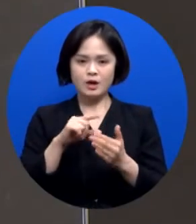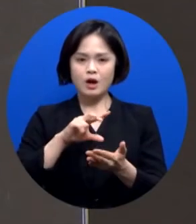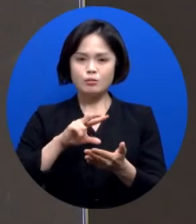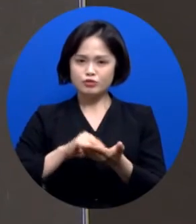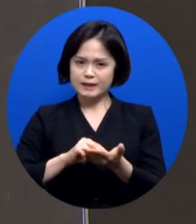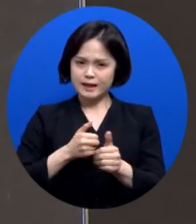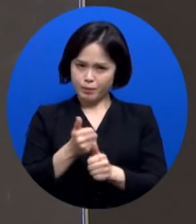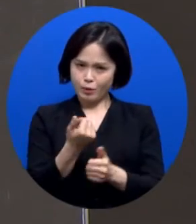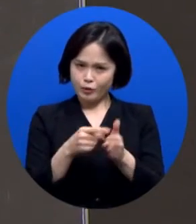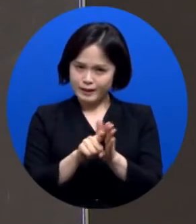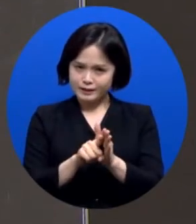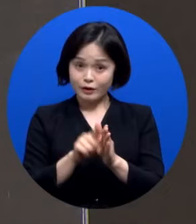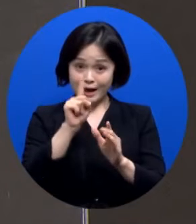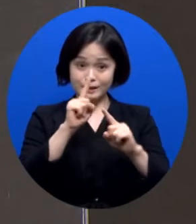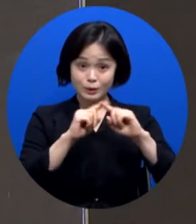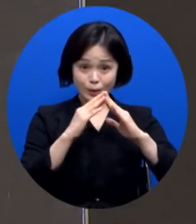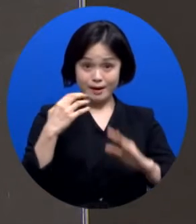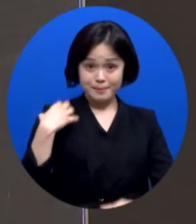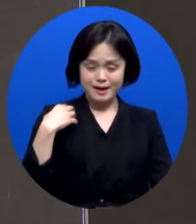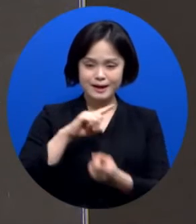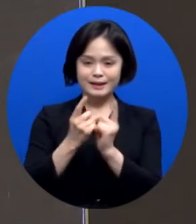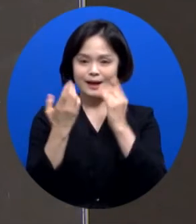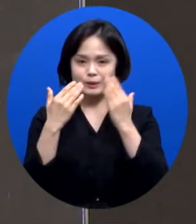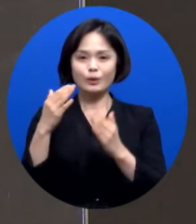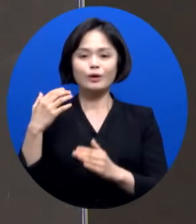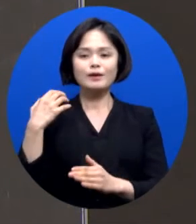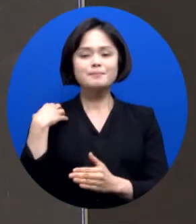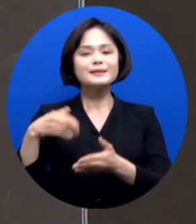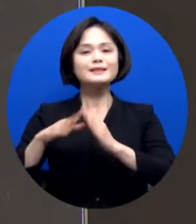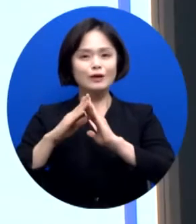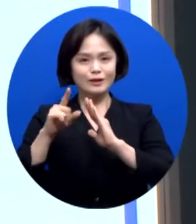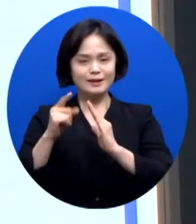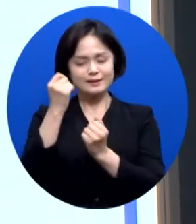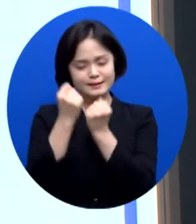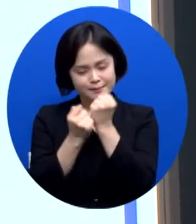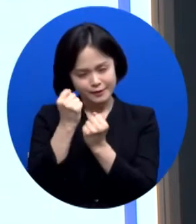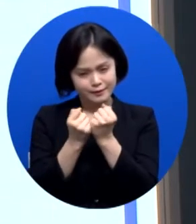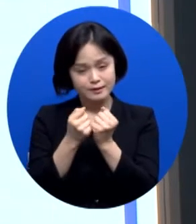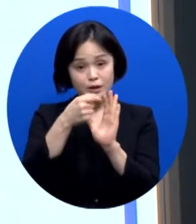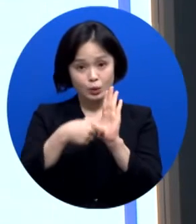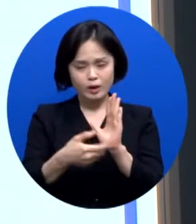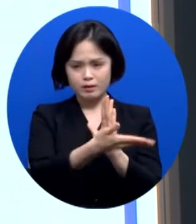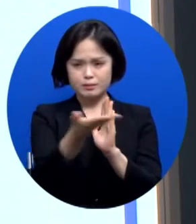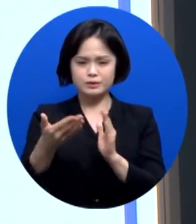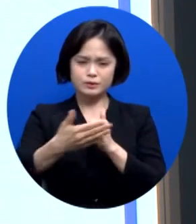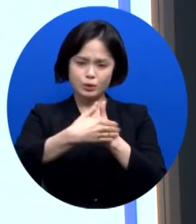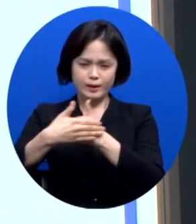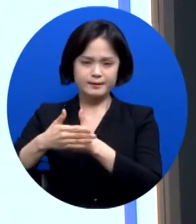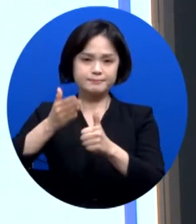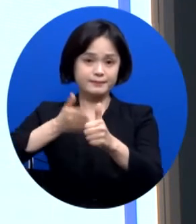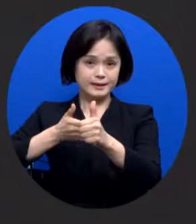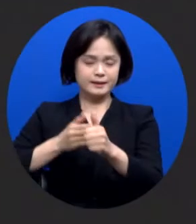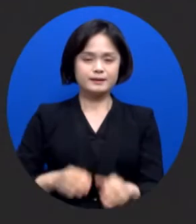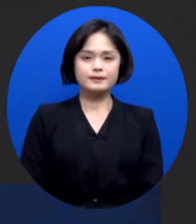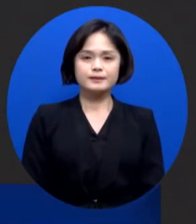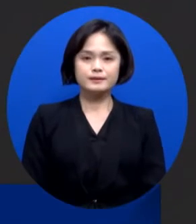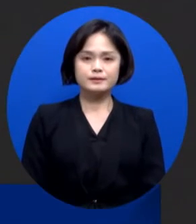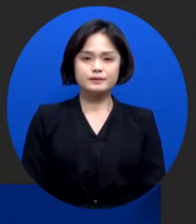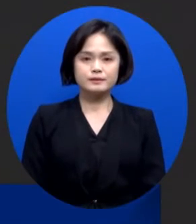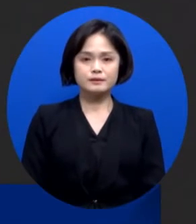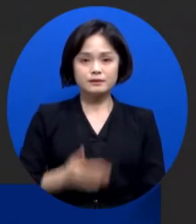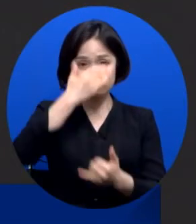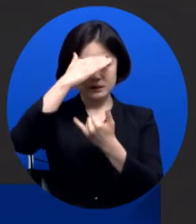교회 한 학교 세우기 운동에 대해서도 설명하며 교계의 적극적인 참여를 요청했습니다. 다음 세대를